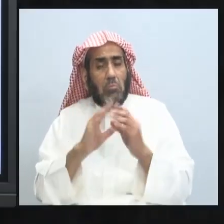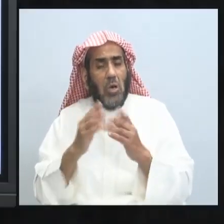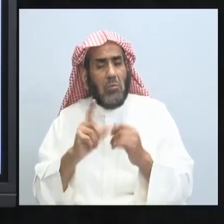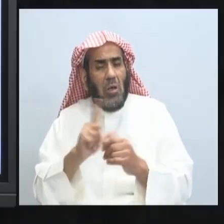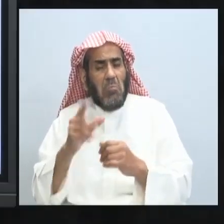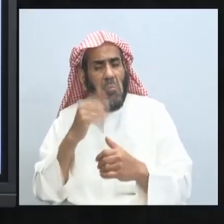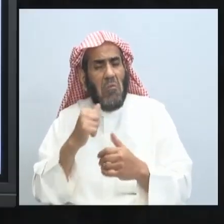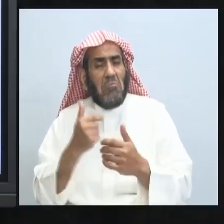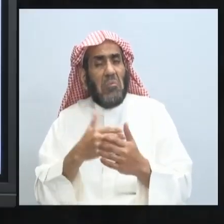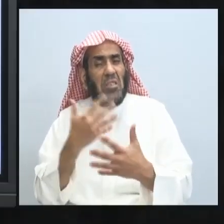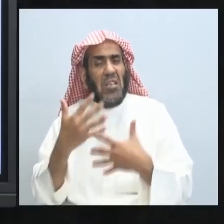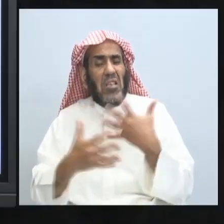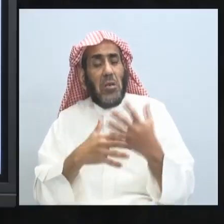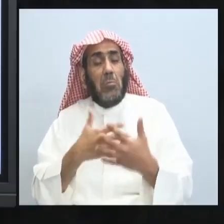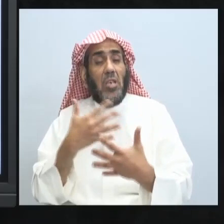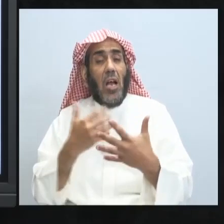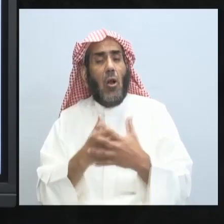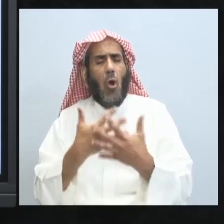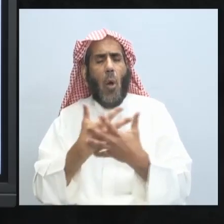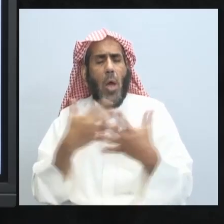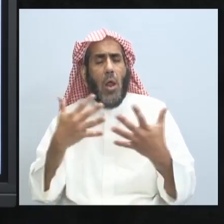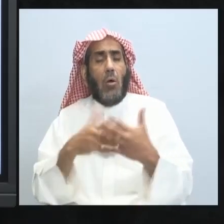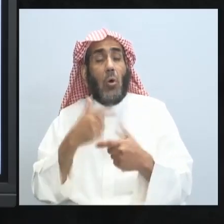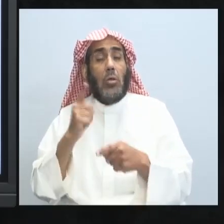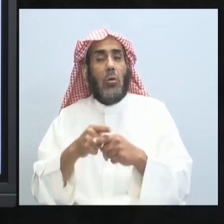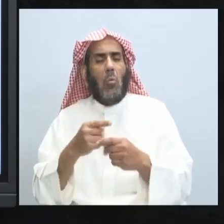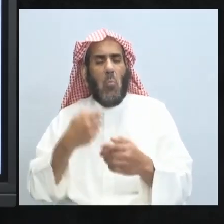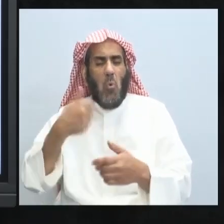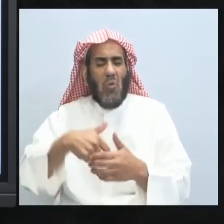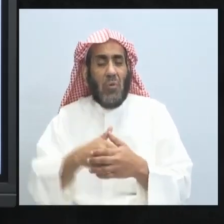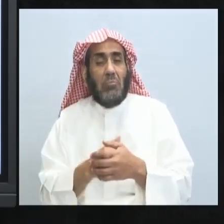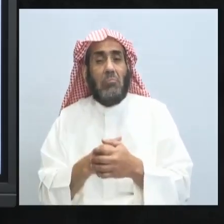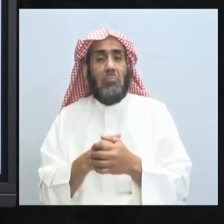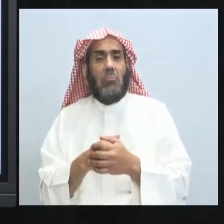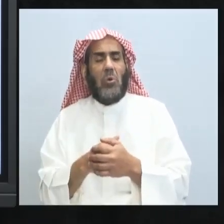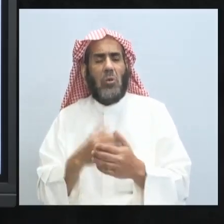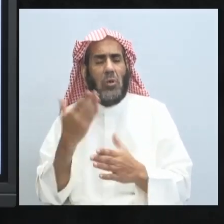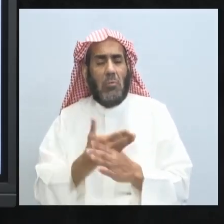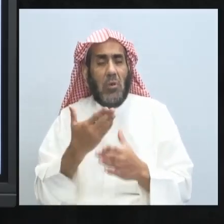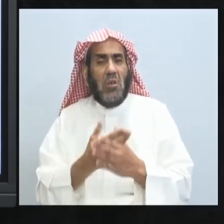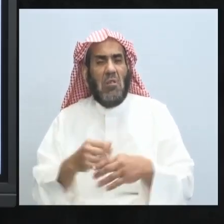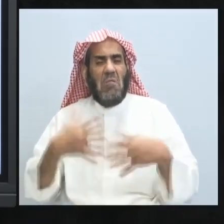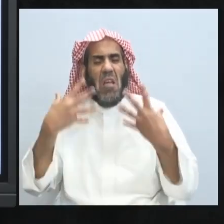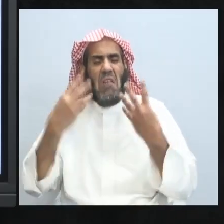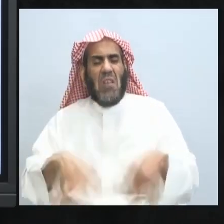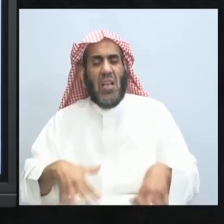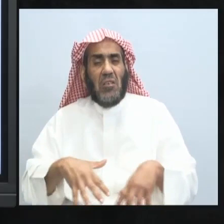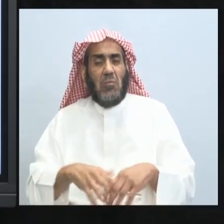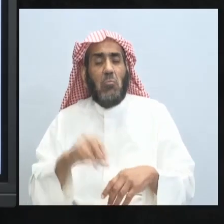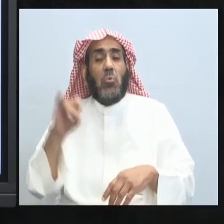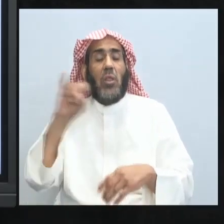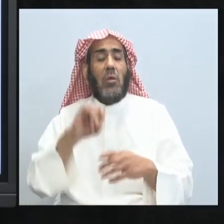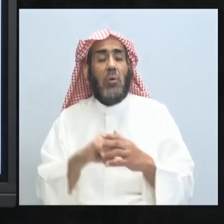الصحيح قد تتعرض لمشاكل كبيره وقد تكون مكلفه وقد تكون سبب في افلاس او خساره